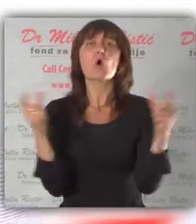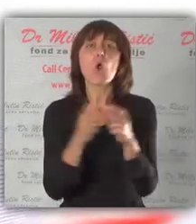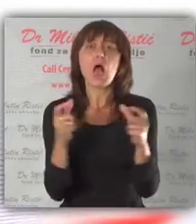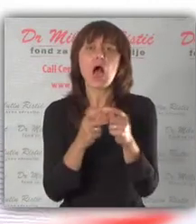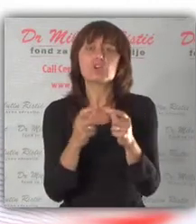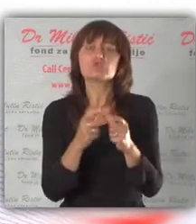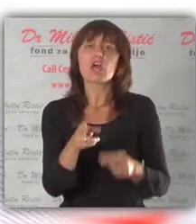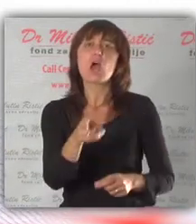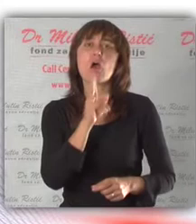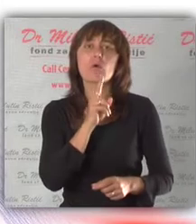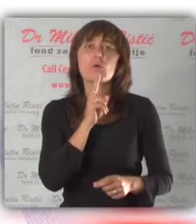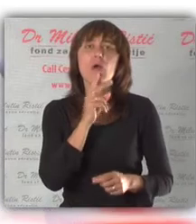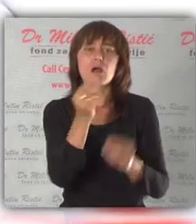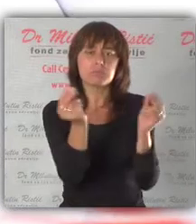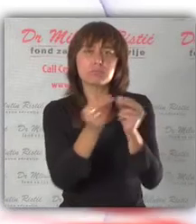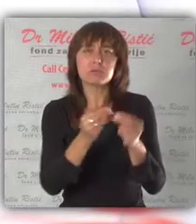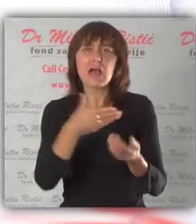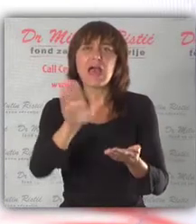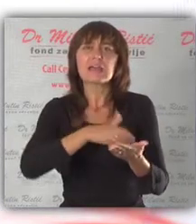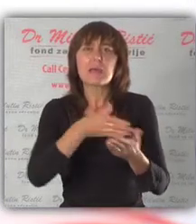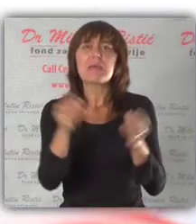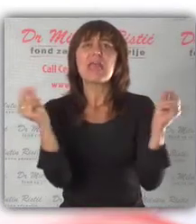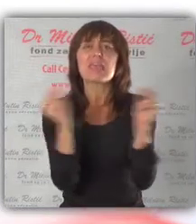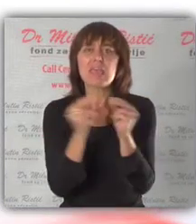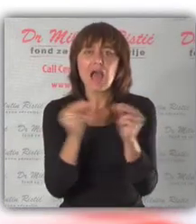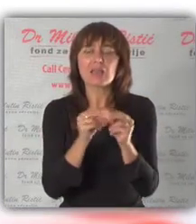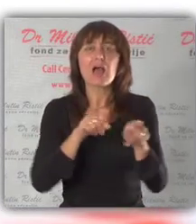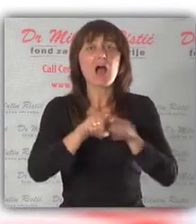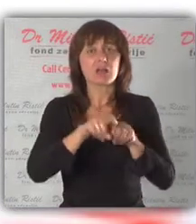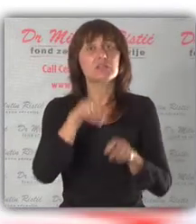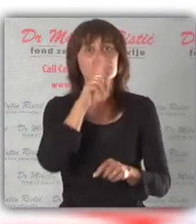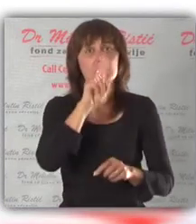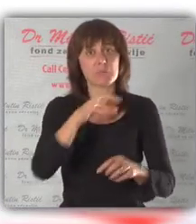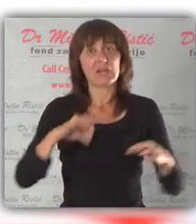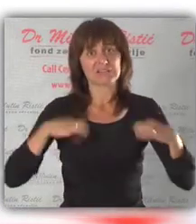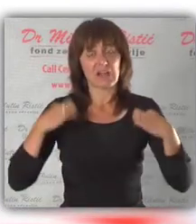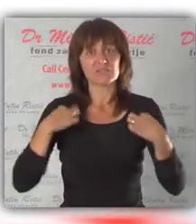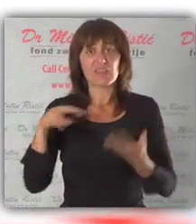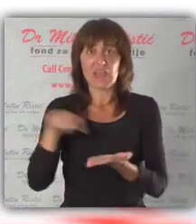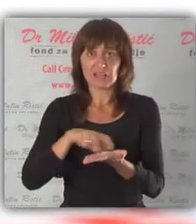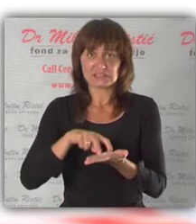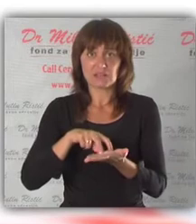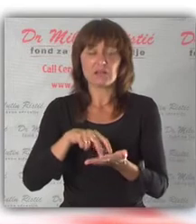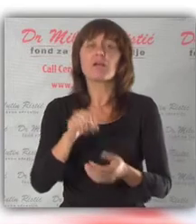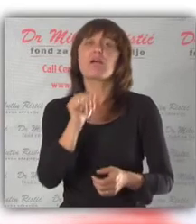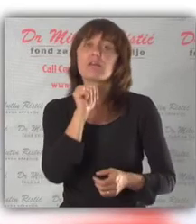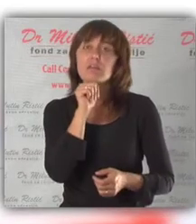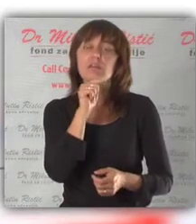kolače koji sadrže kremove od jaja jer je isto nosi izvestan zdravstveni rizik i da